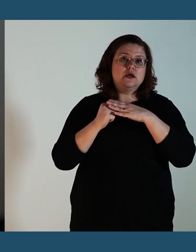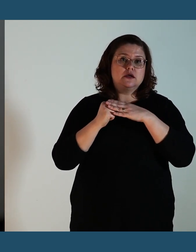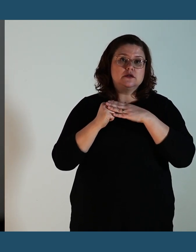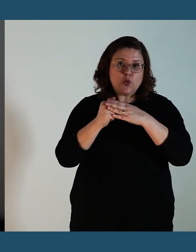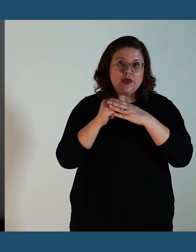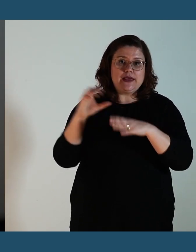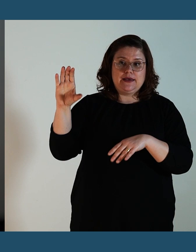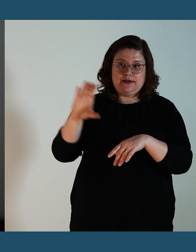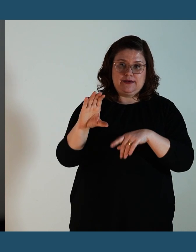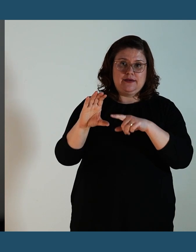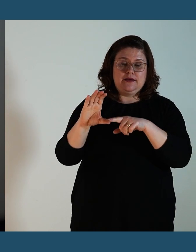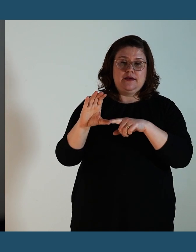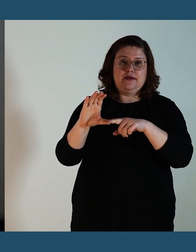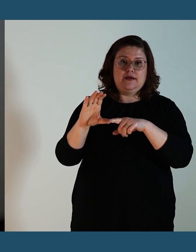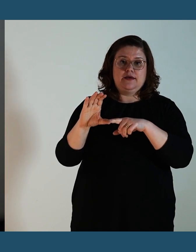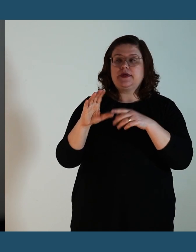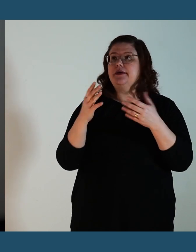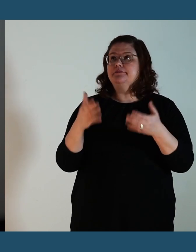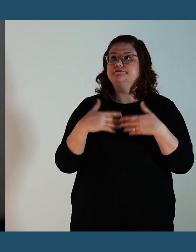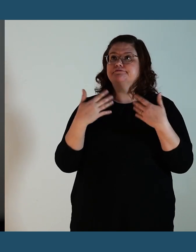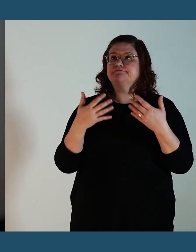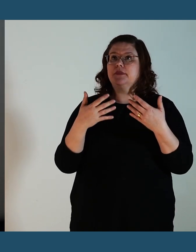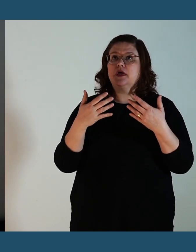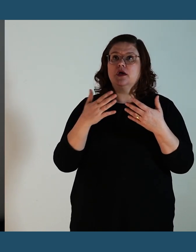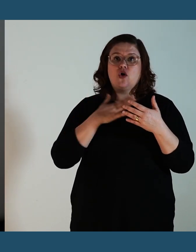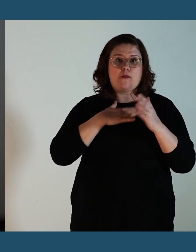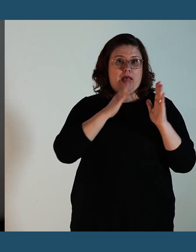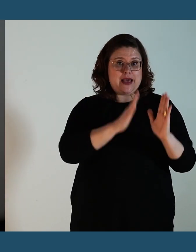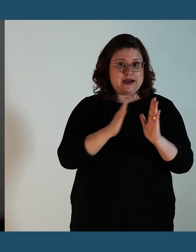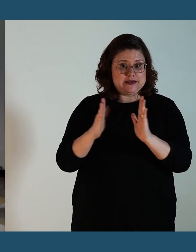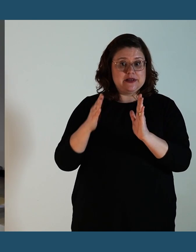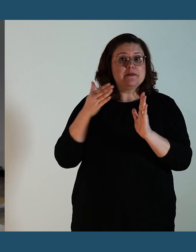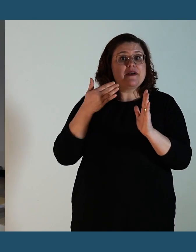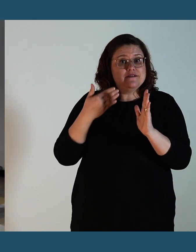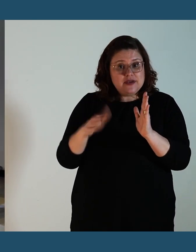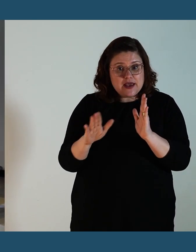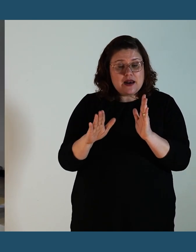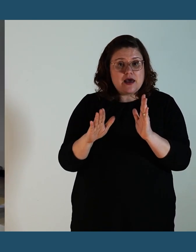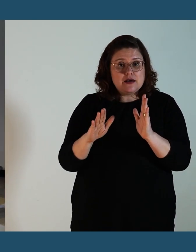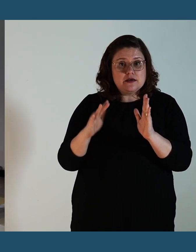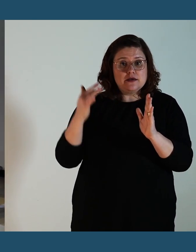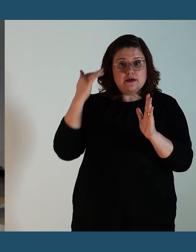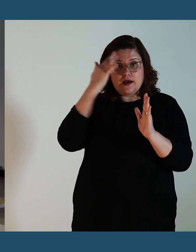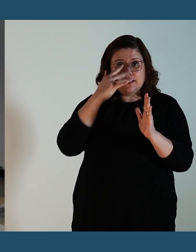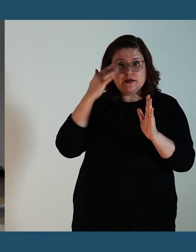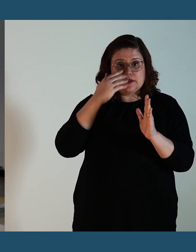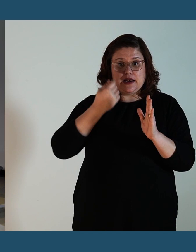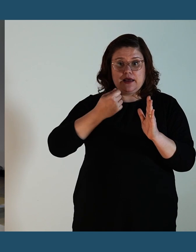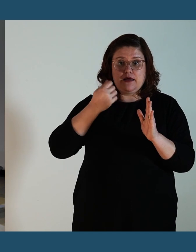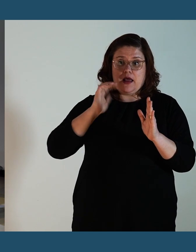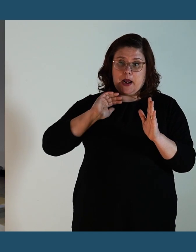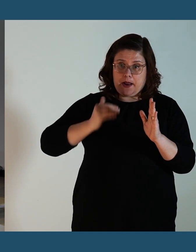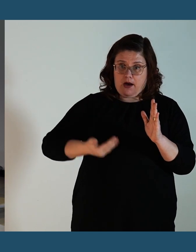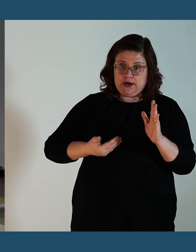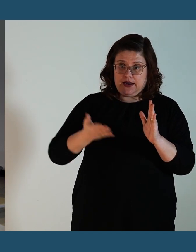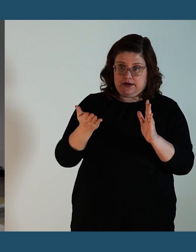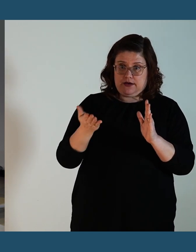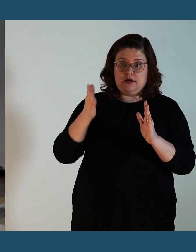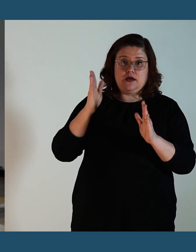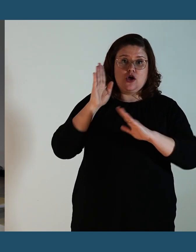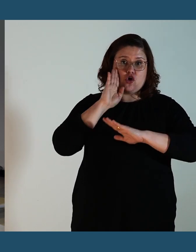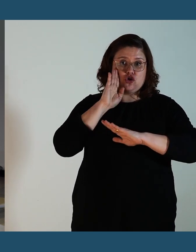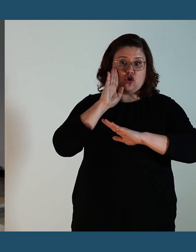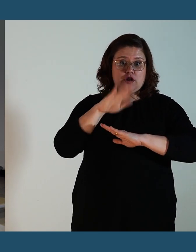sosiaalitukia, meidän tai niin kuin tavallaan, että meidän järjestelmä edelleen kuitenkin lähtee aika paljon siitä, että se nainen on se, joka on lasten